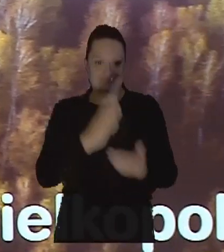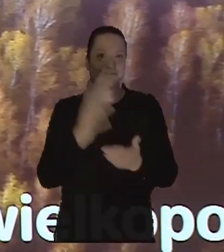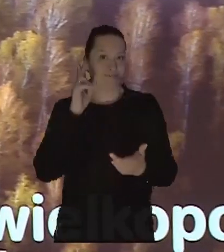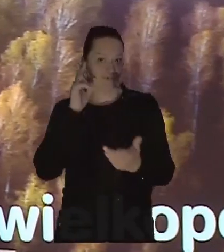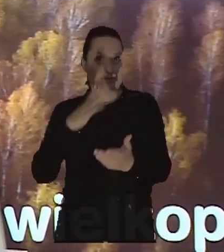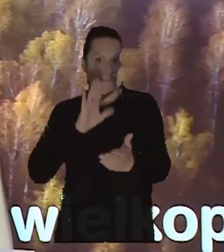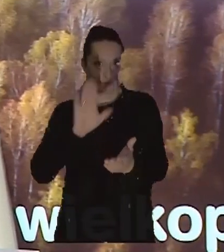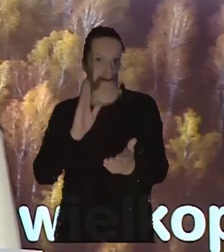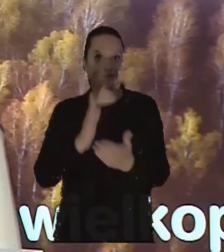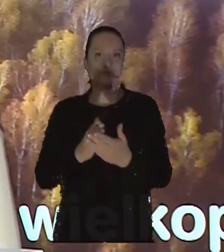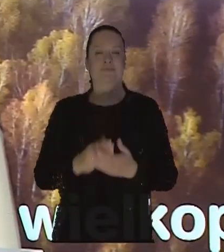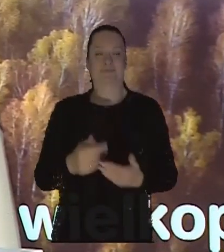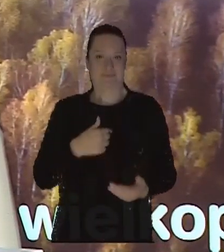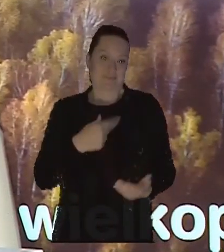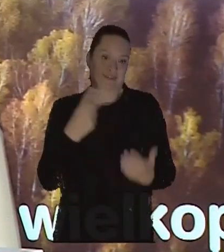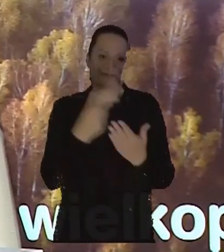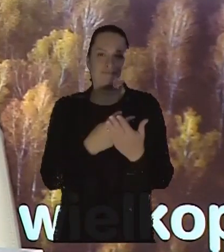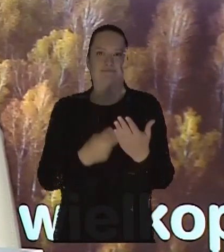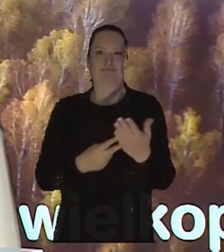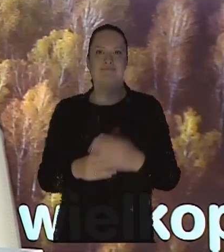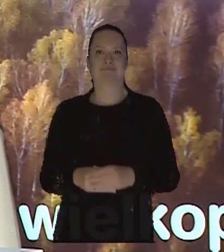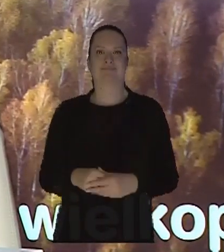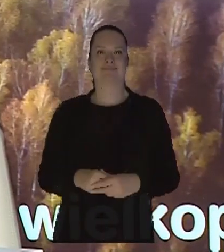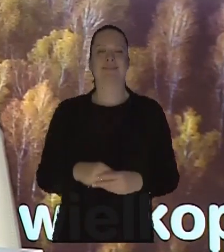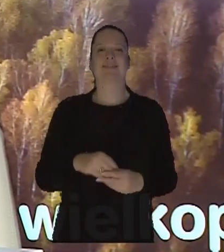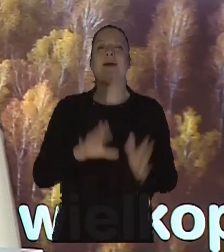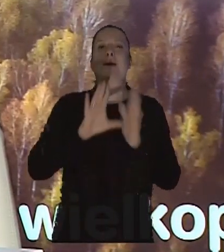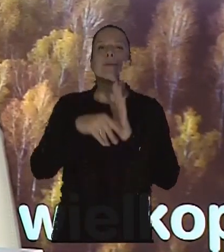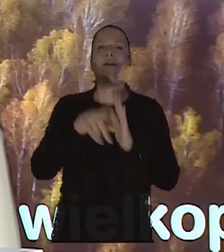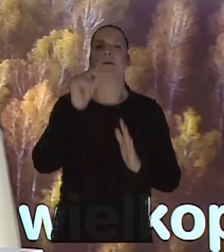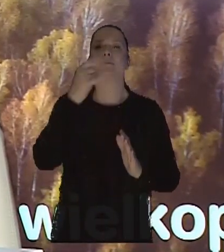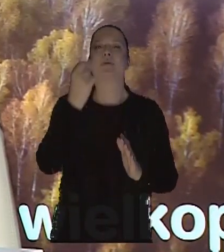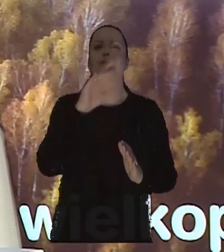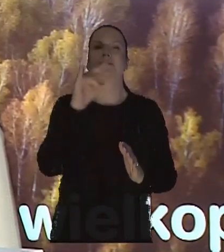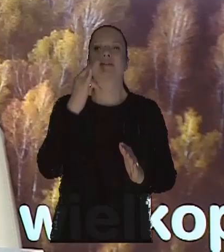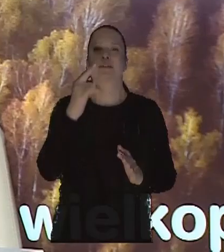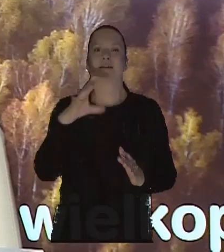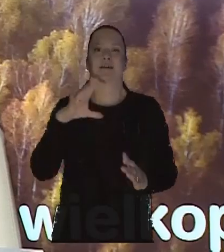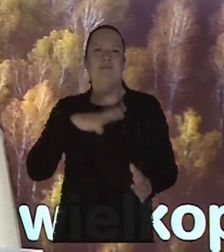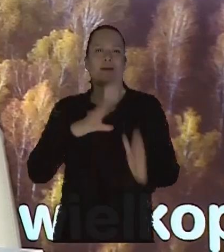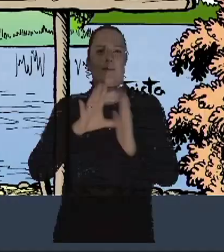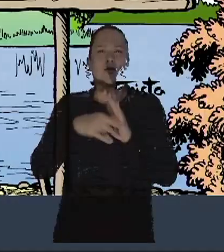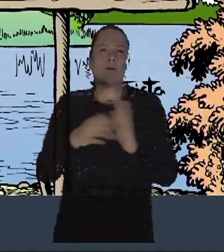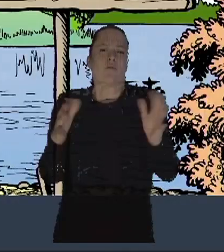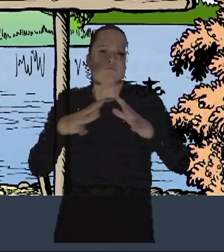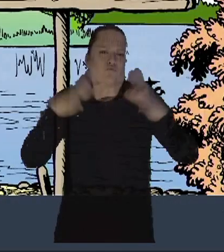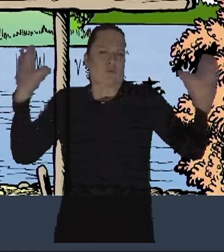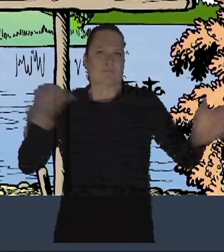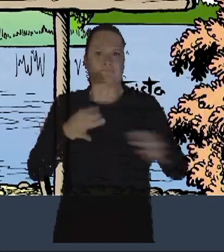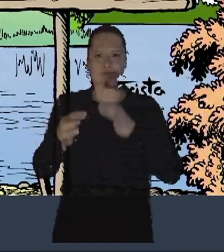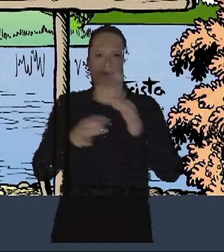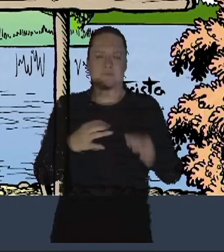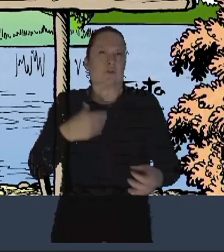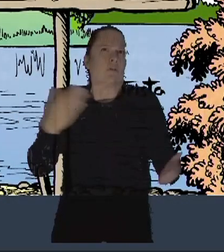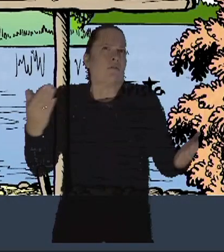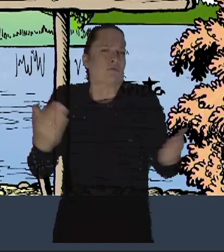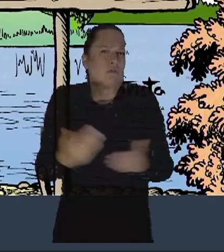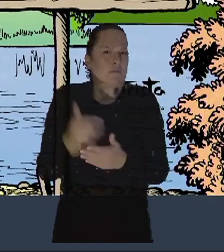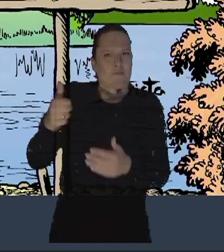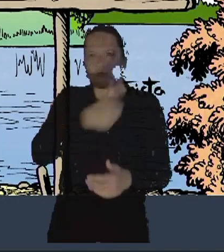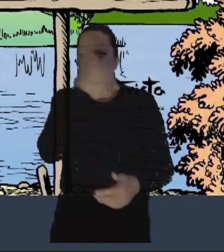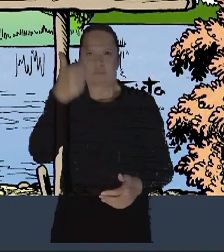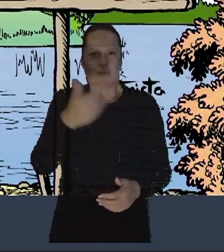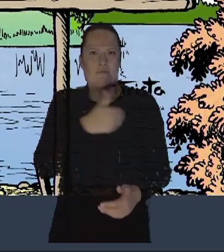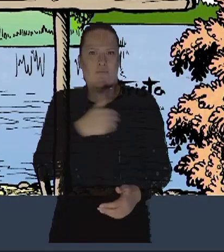więc ja czytam. Pyzdry to małe miasto z wielką historią. Co przełomowego po raz pierwszy w